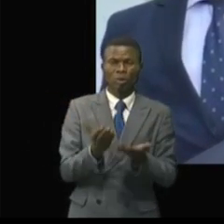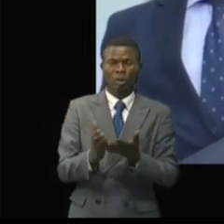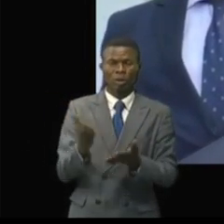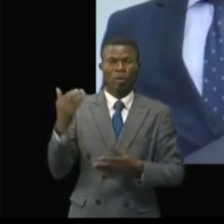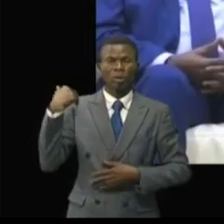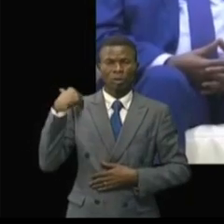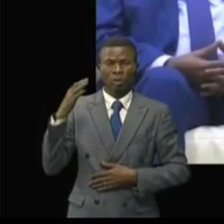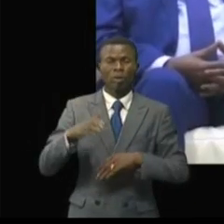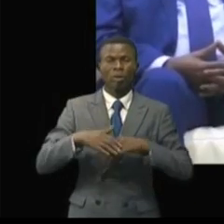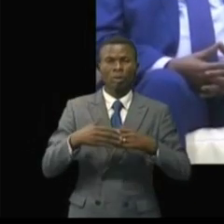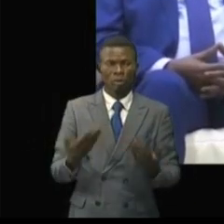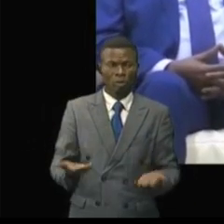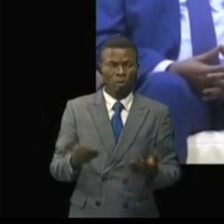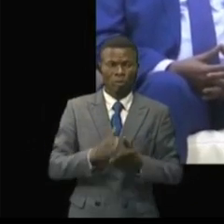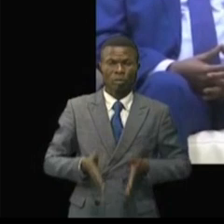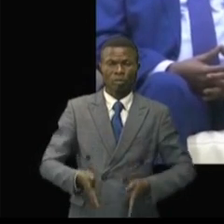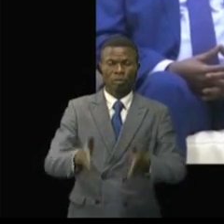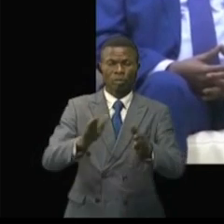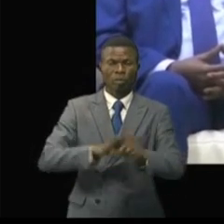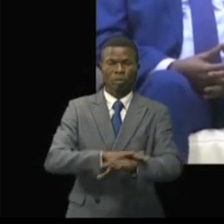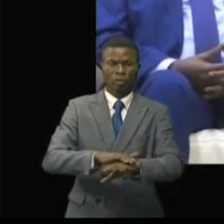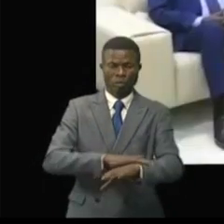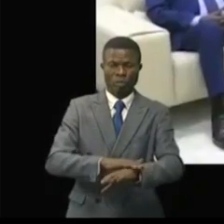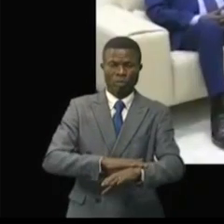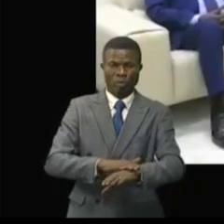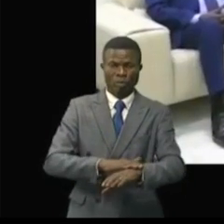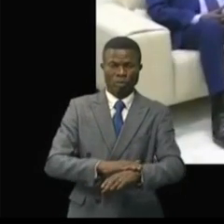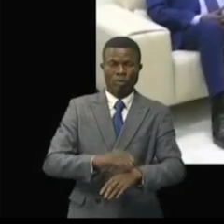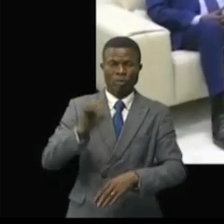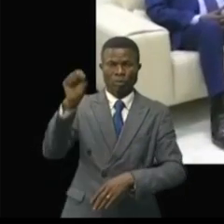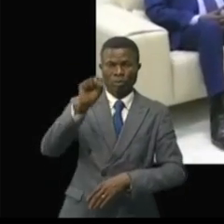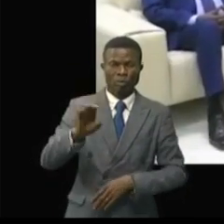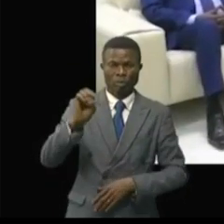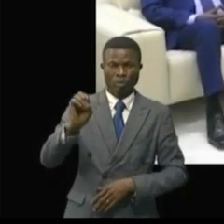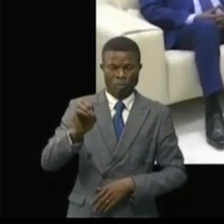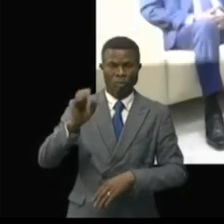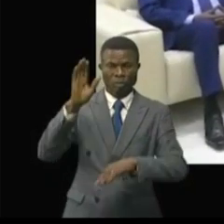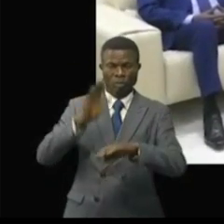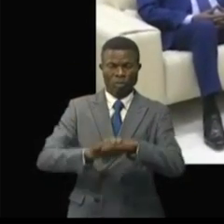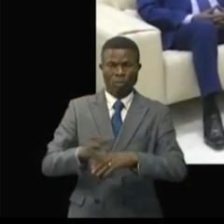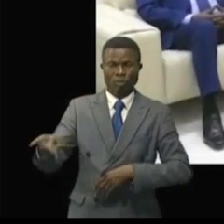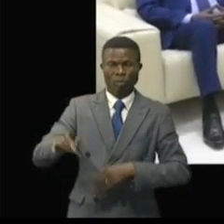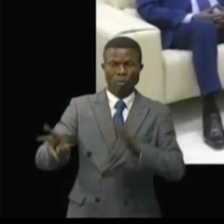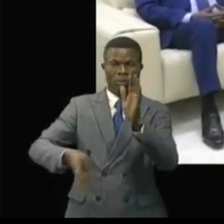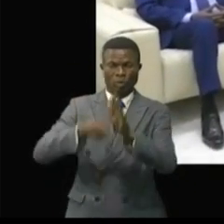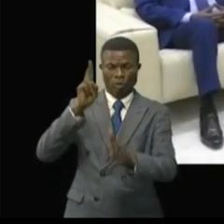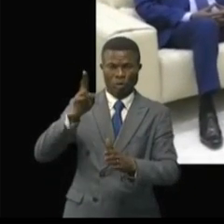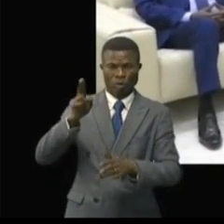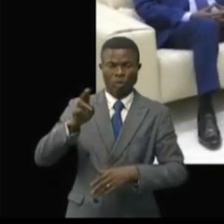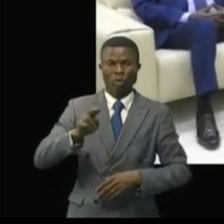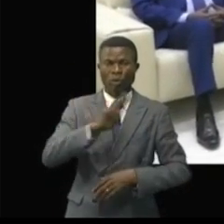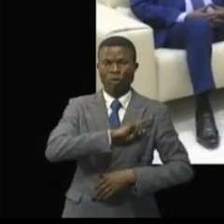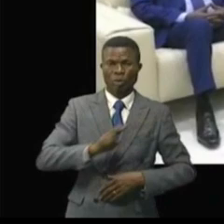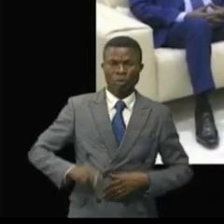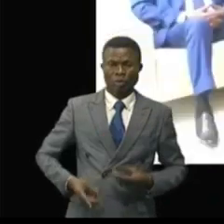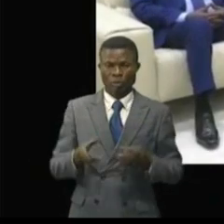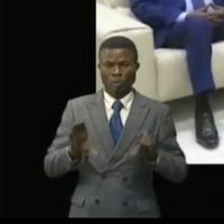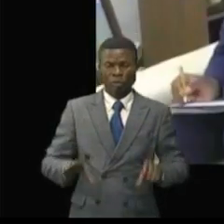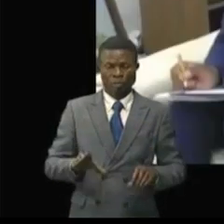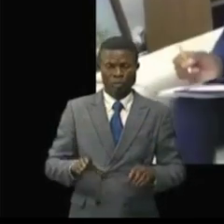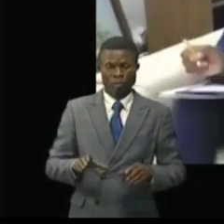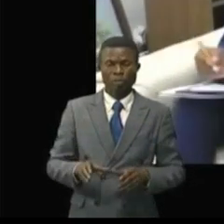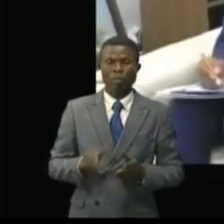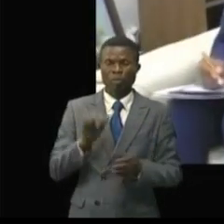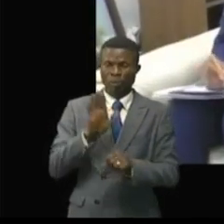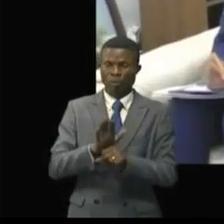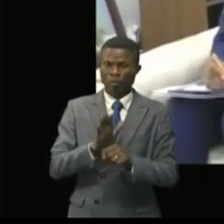l'État. Les chemins de fer de la SNCC traversent au moins 12 provinces de la République démocratique du Congo et ont un rôle important à